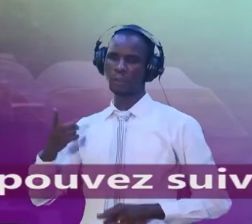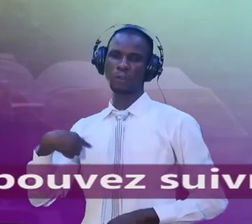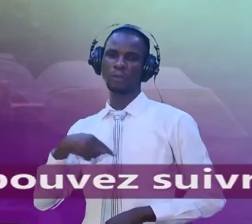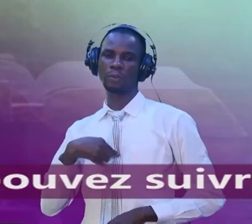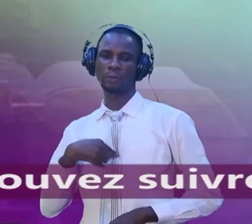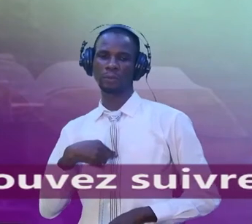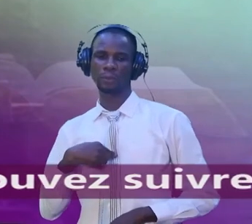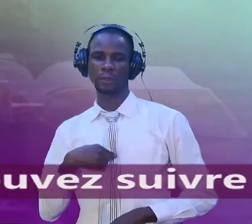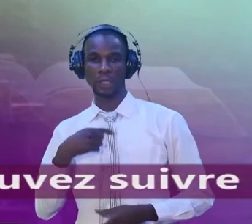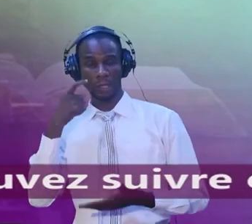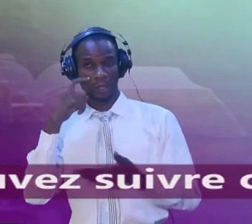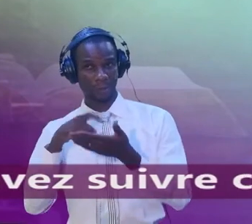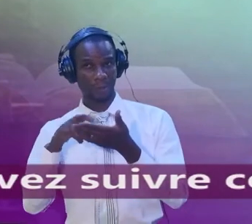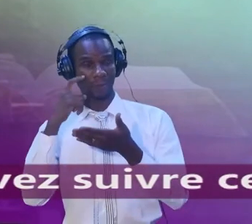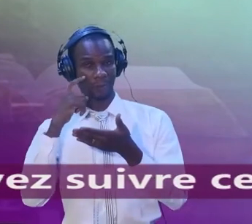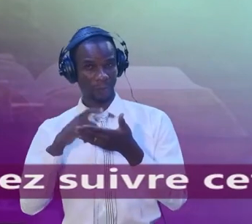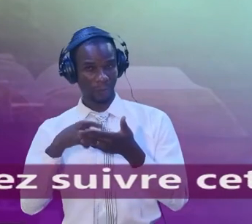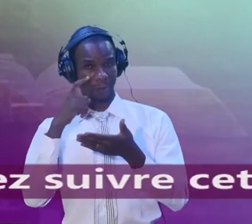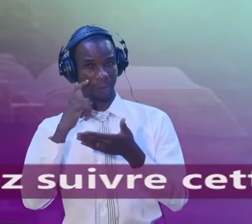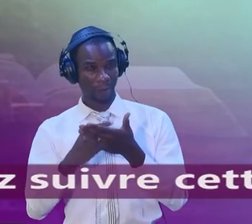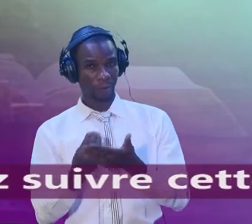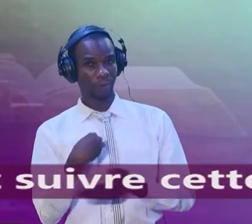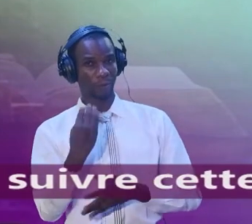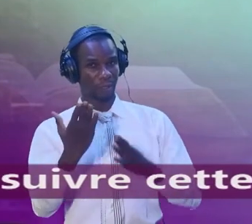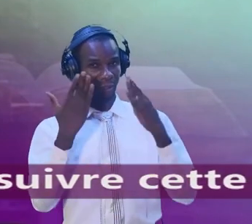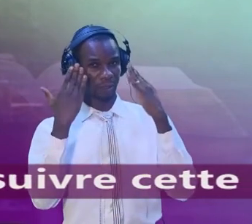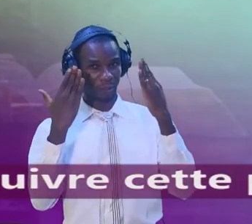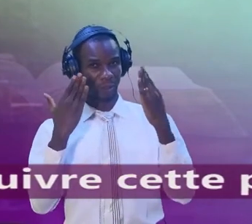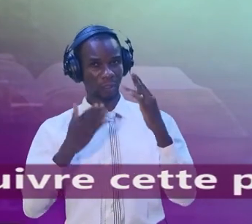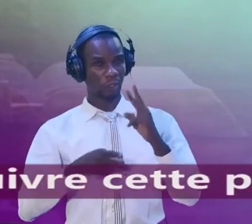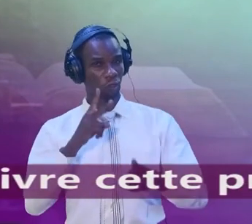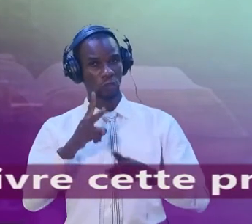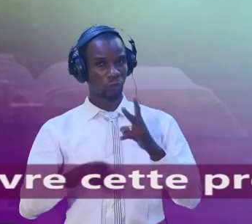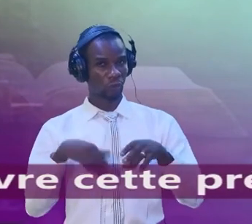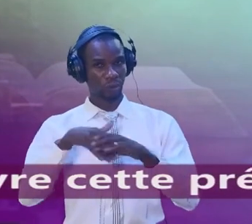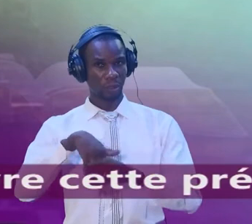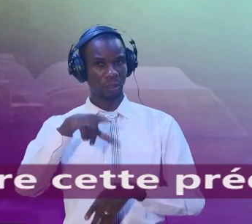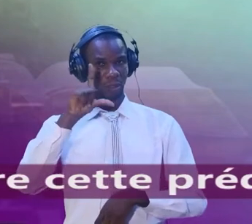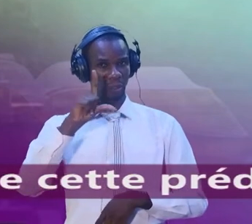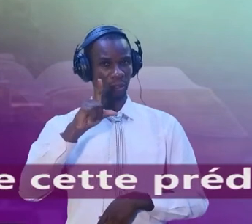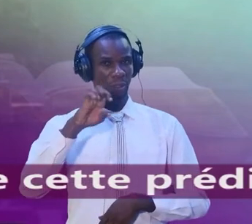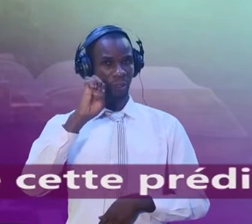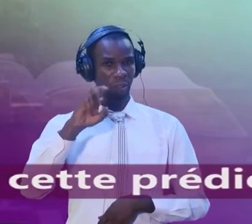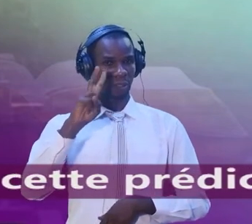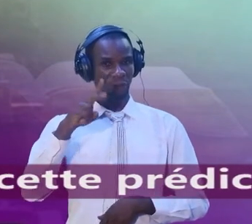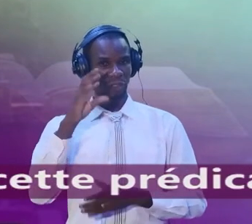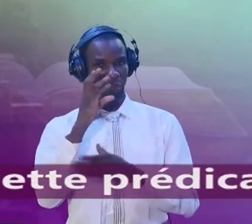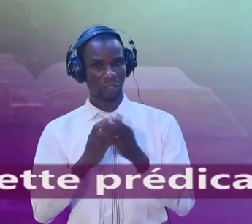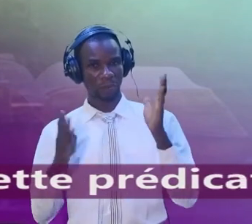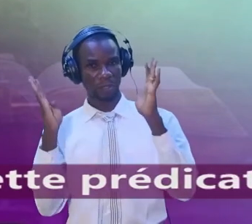Sasa tukijaribu kuongea na wafu, hujueni kwamba pepo za giza ndio zinazungumza nasi.